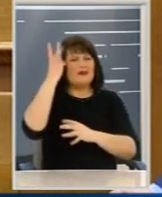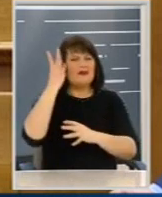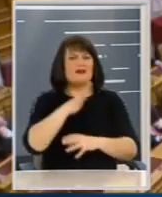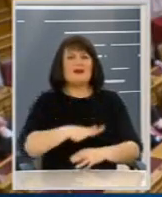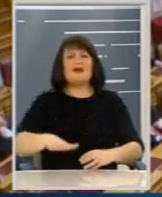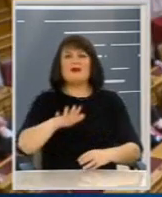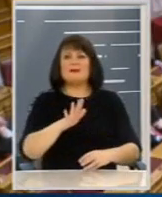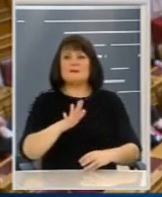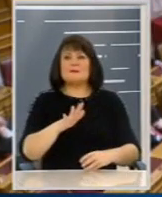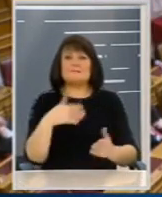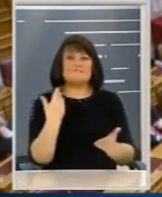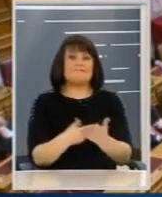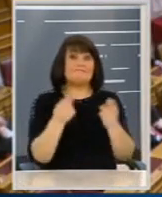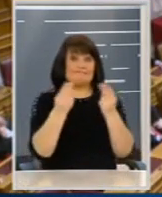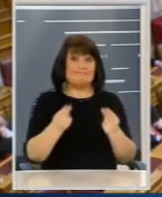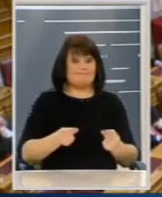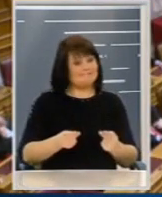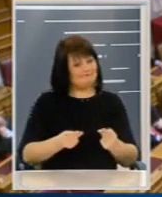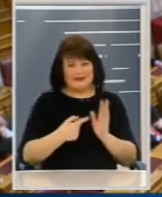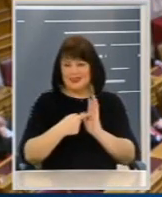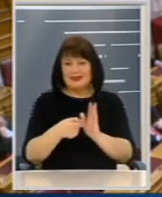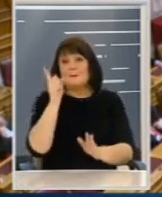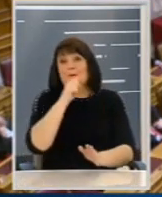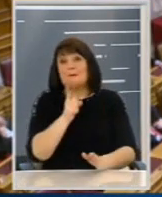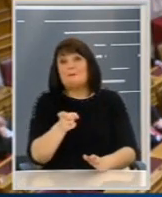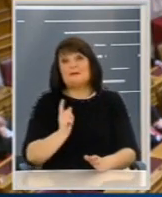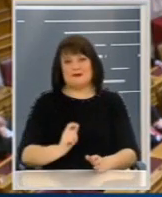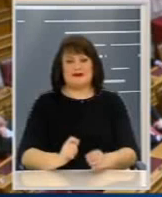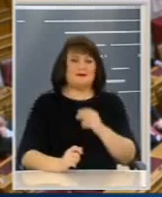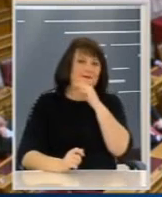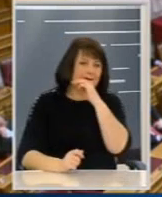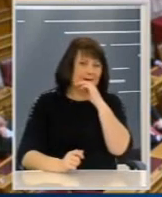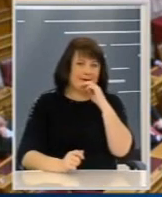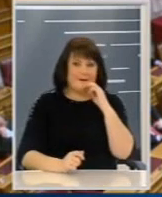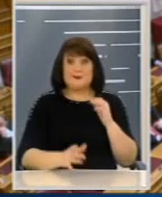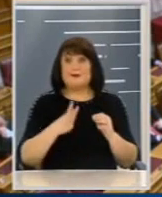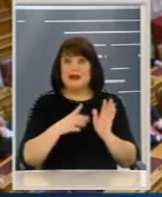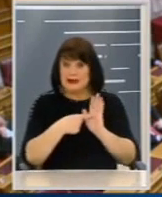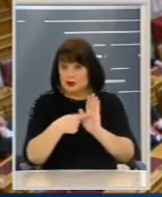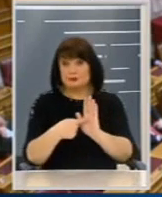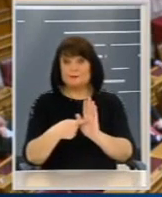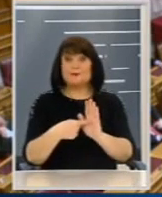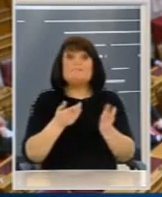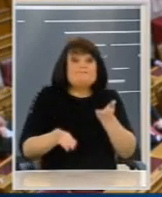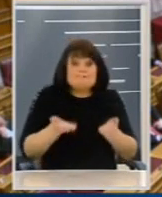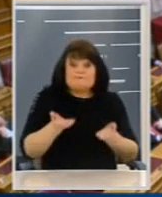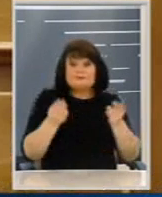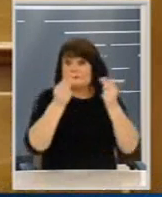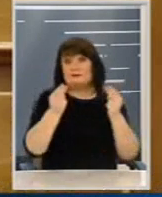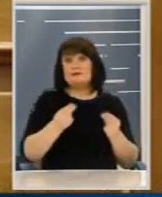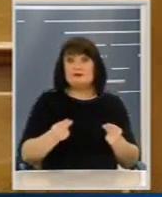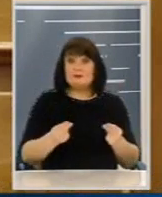απεγνωσμένη προσπάθεια, τα στοιχεία σας διαψεύουν. Θέλω λοιπόν να σας καταθέσω τα συγκριτικά στοιχεία τα οποία